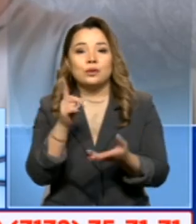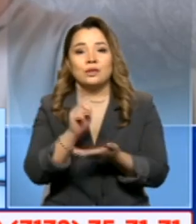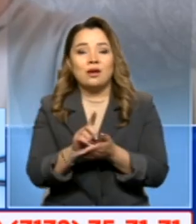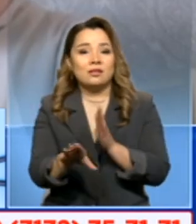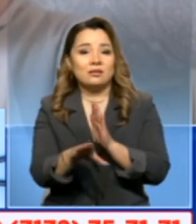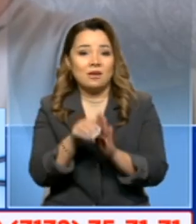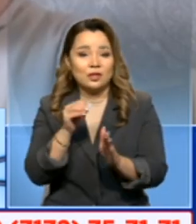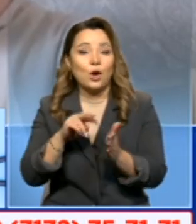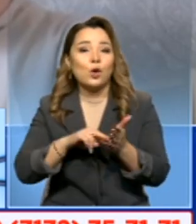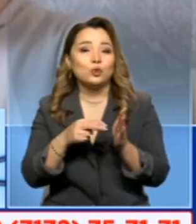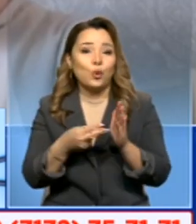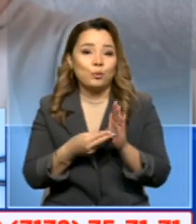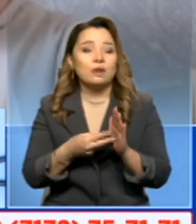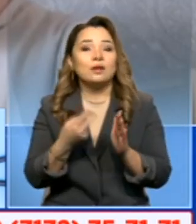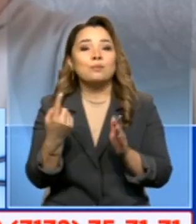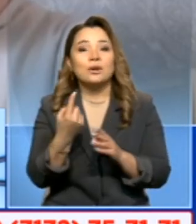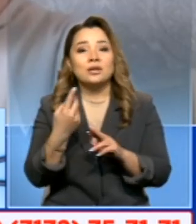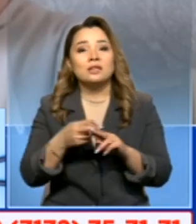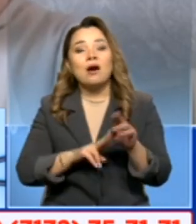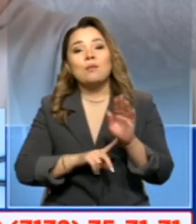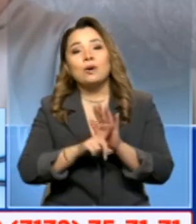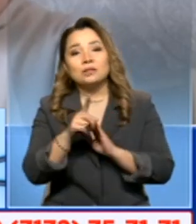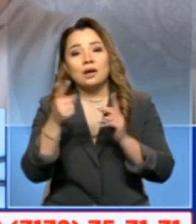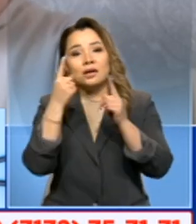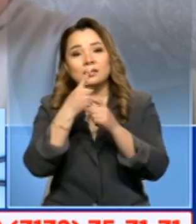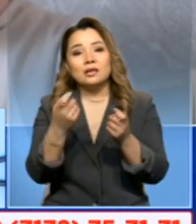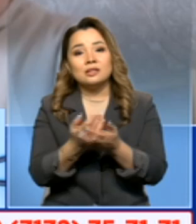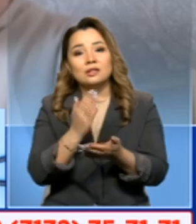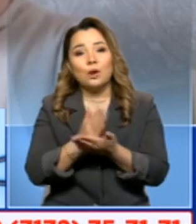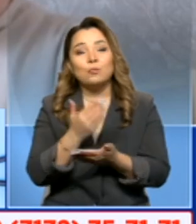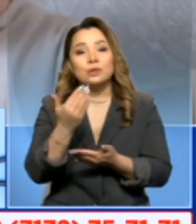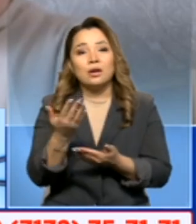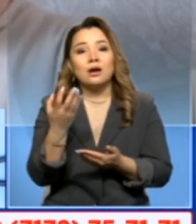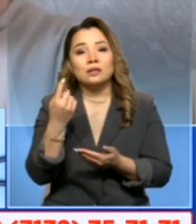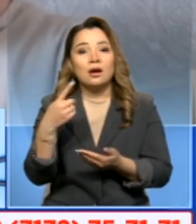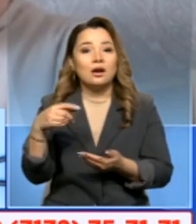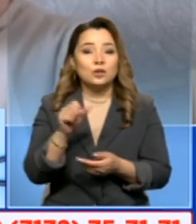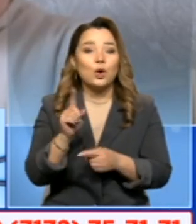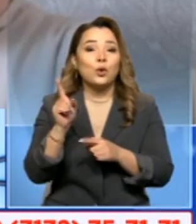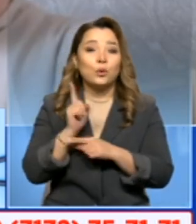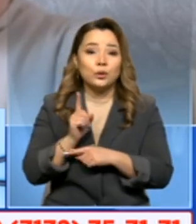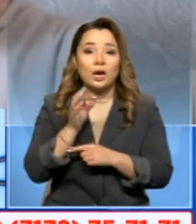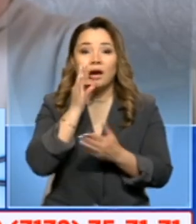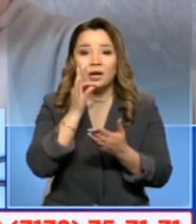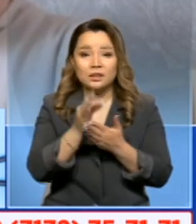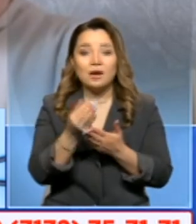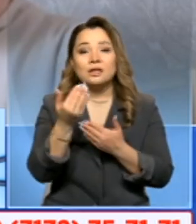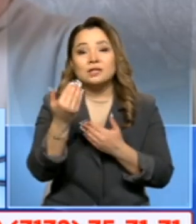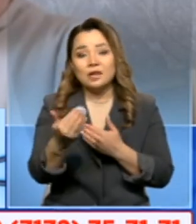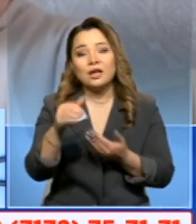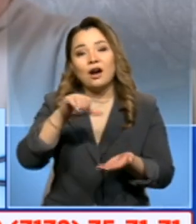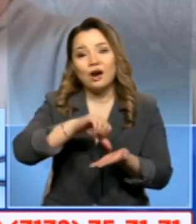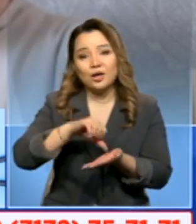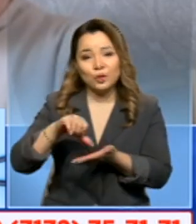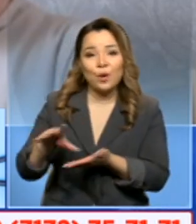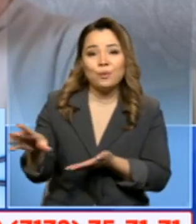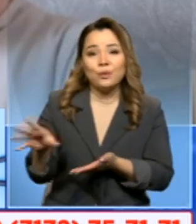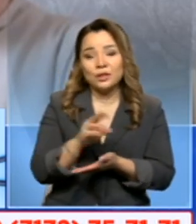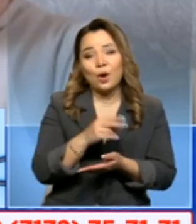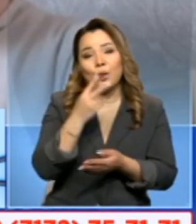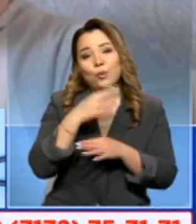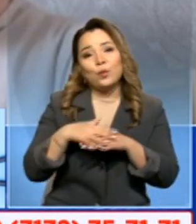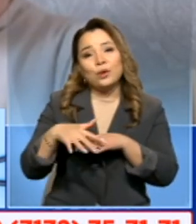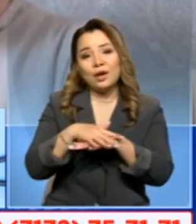шарт. Жобаның басында өздеріңізге ескерттік. Енді тағы бір апта күтсеңіз, әрине сізде қатысушылар да көрермендер